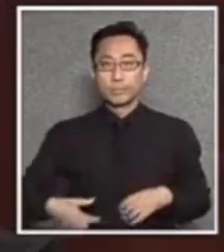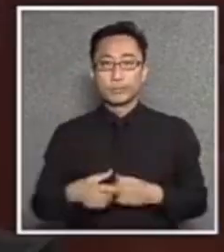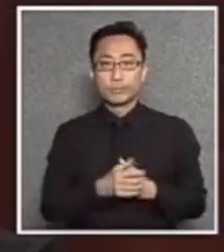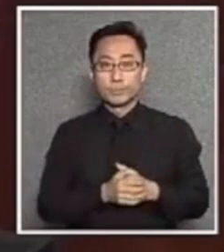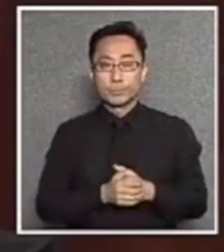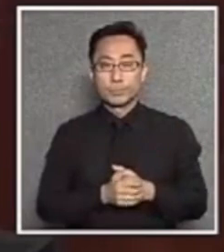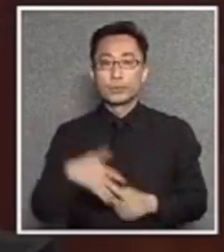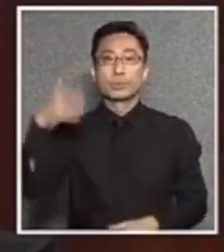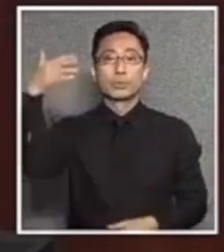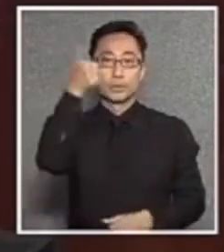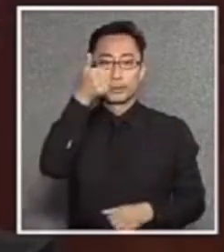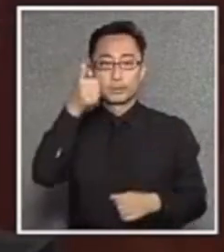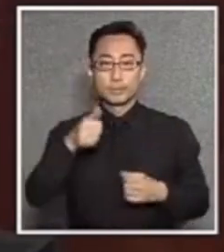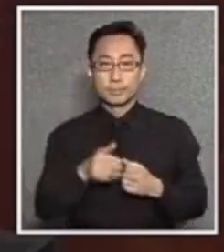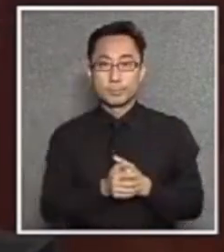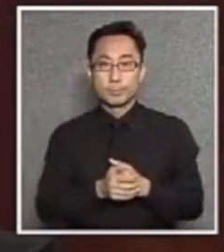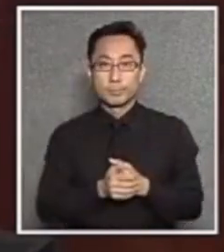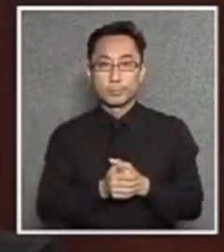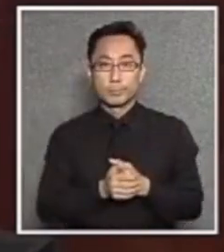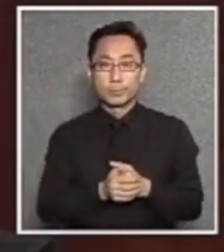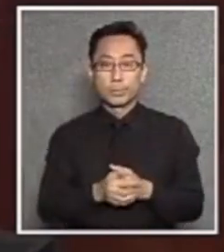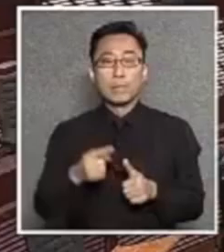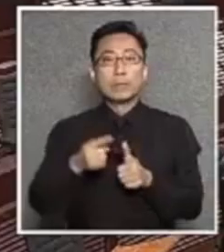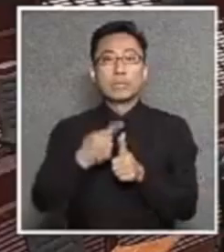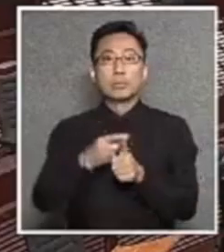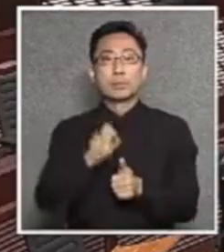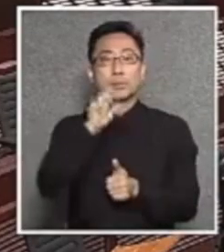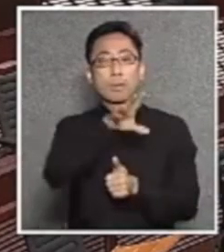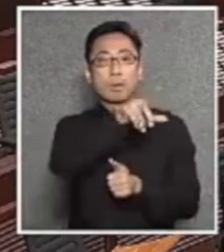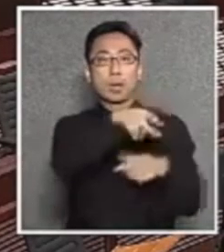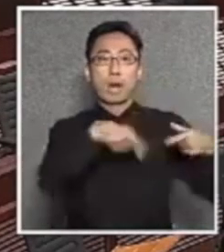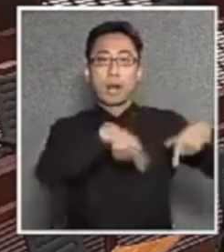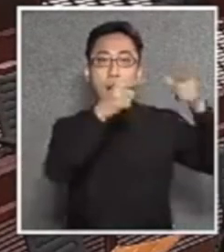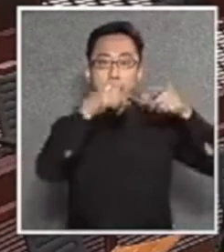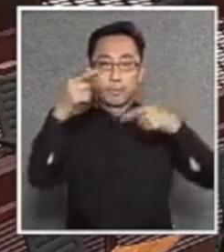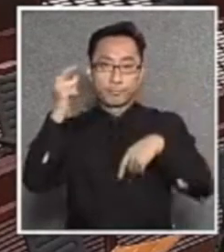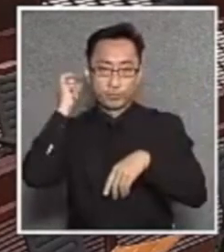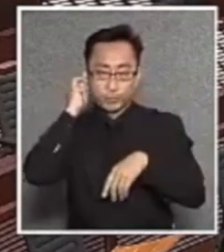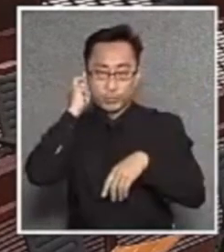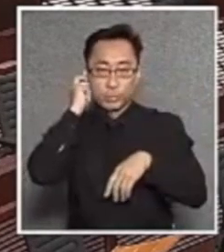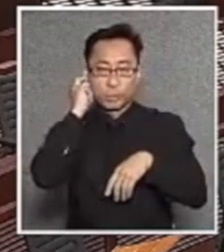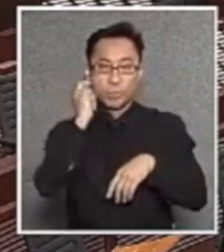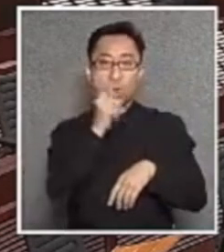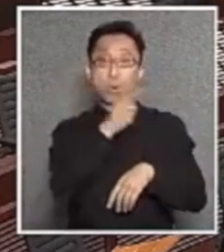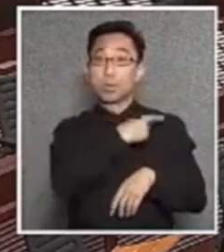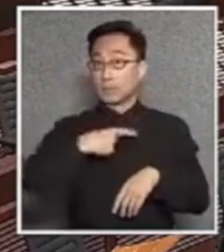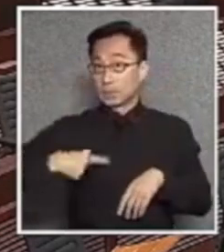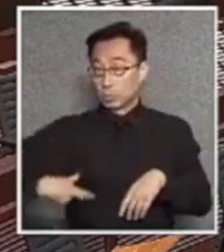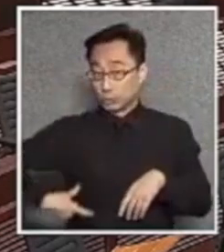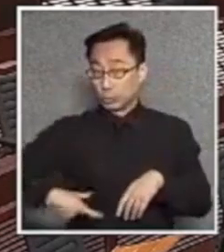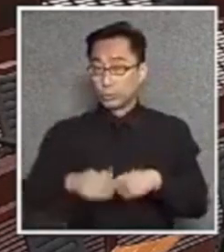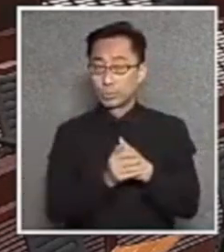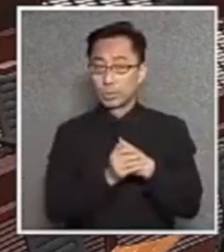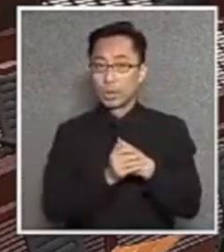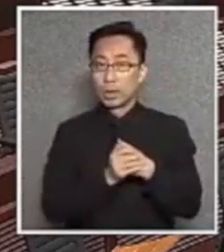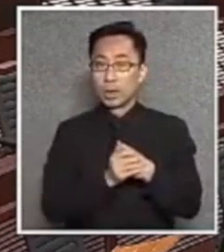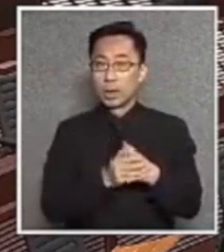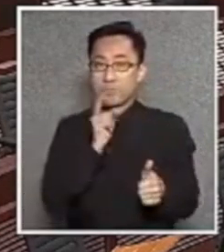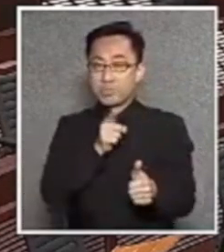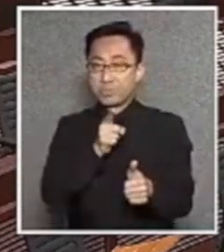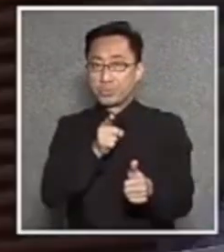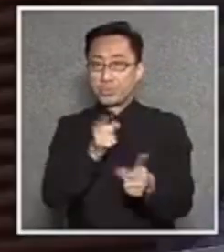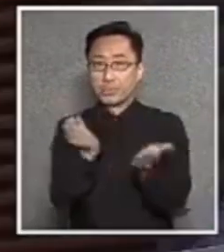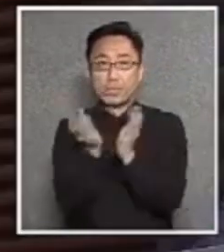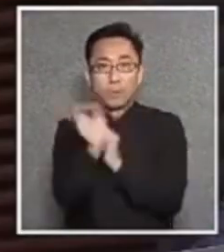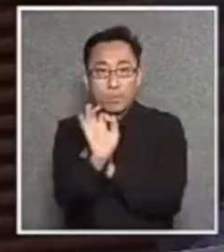主席，我想先跟司长讲，你说郭家麒议员那些是不实指控，以下